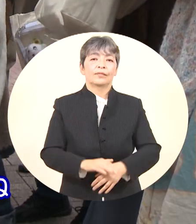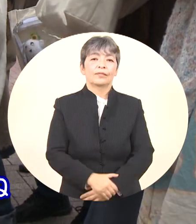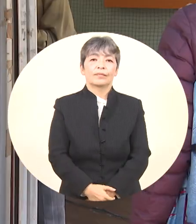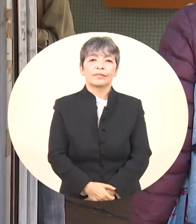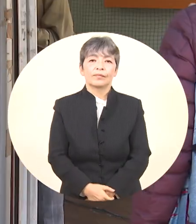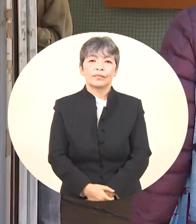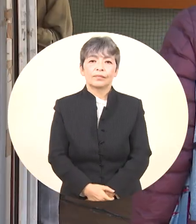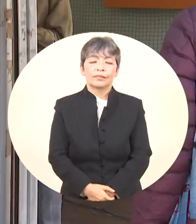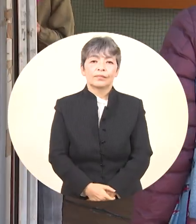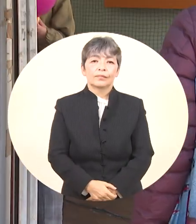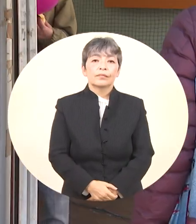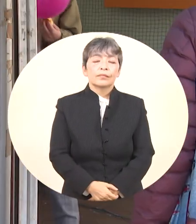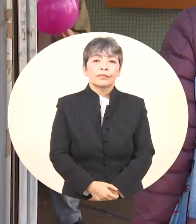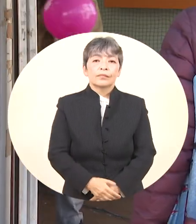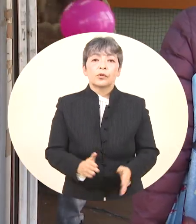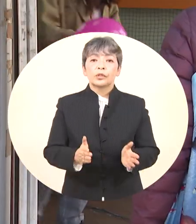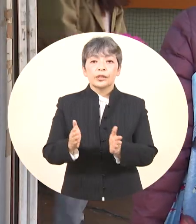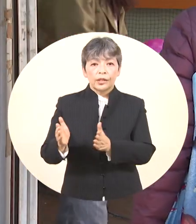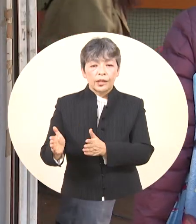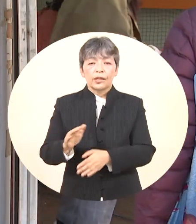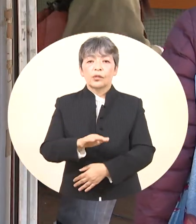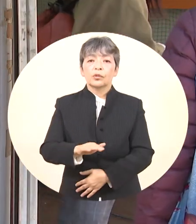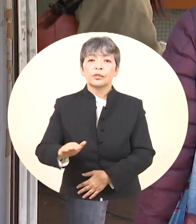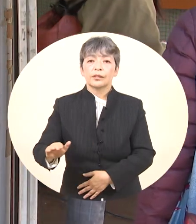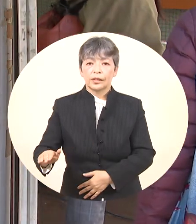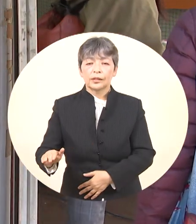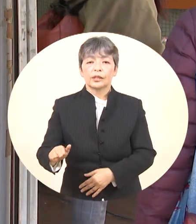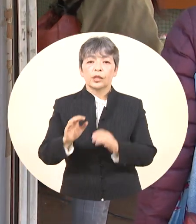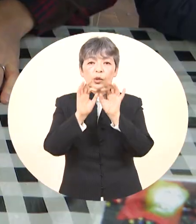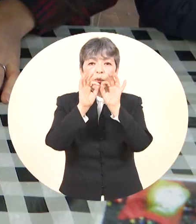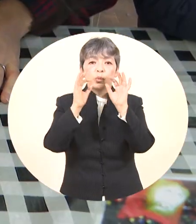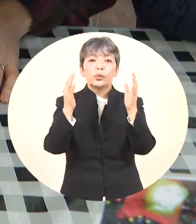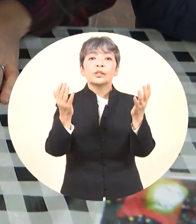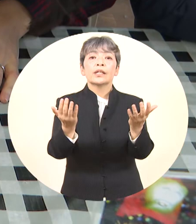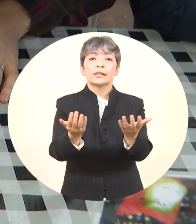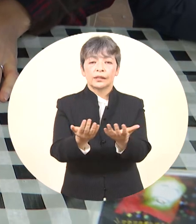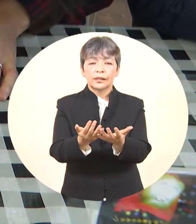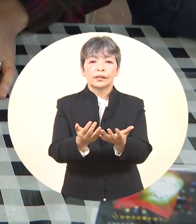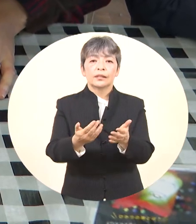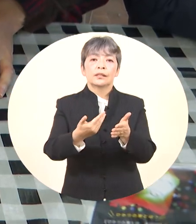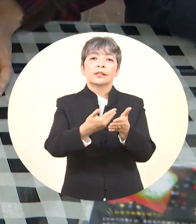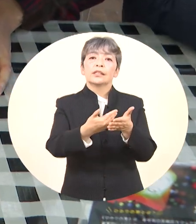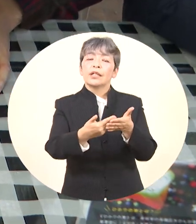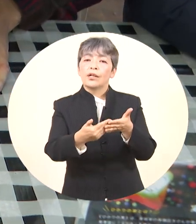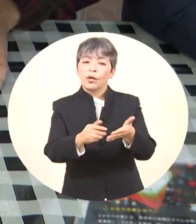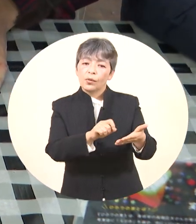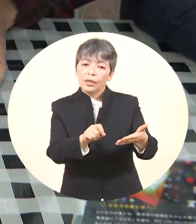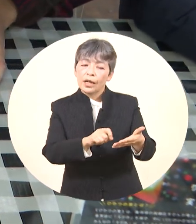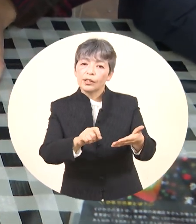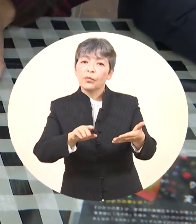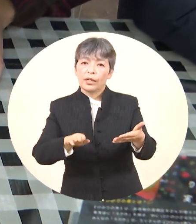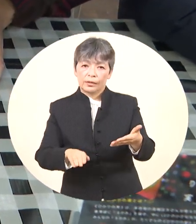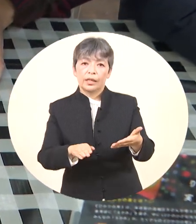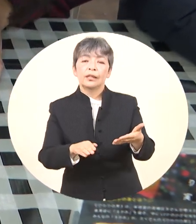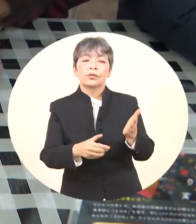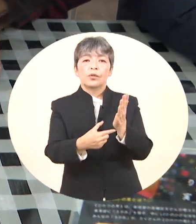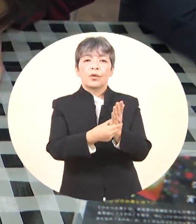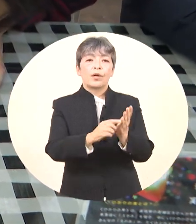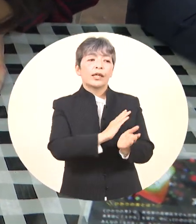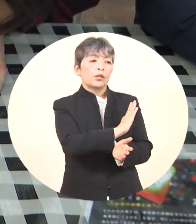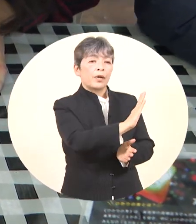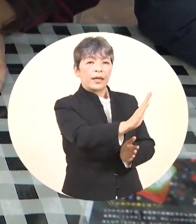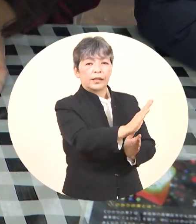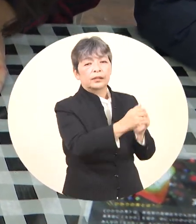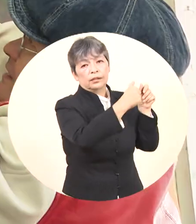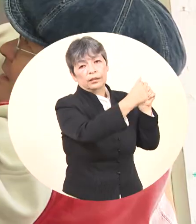ますね。そして子供さんに風船に似顔絵を描いていただいて、駅前に掲示をしてですね、そう